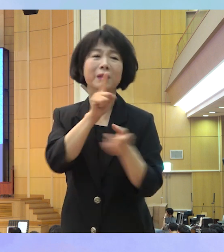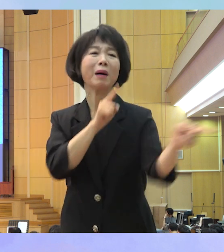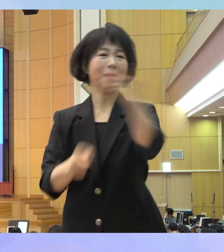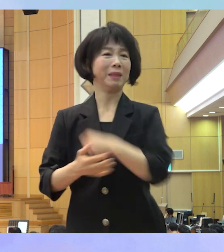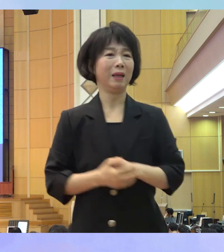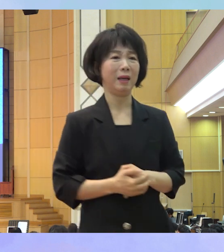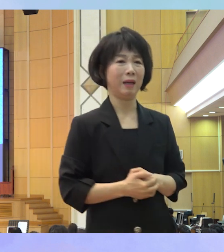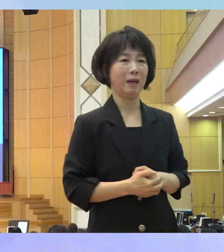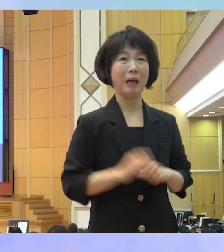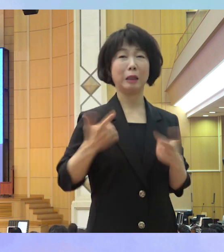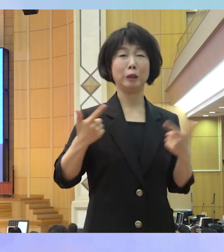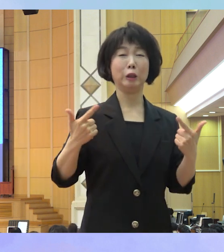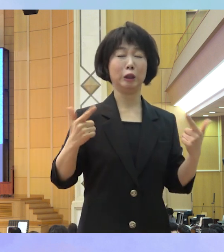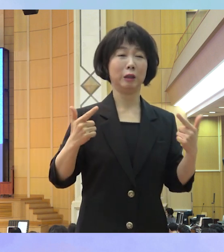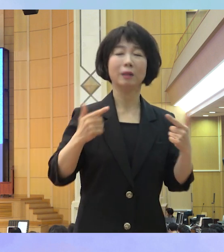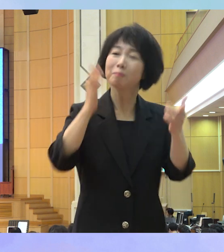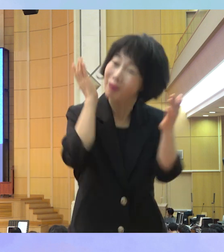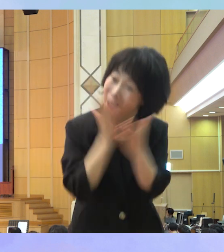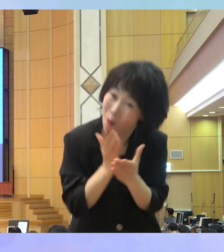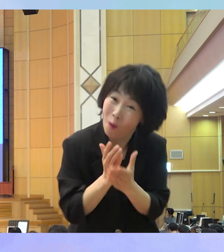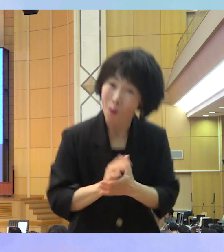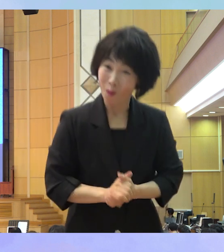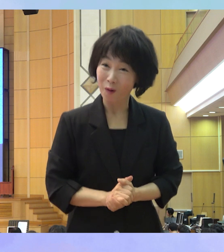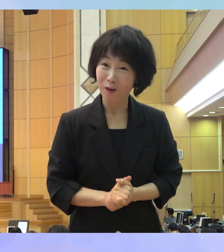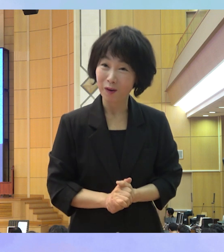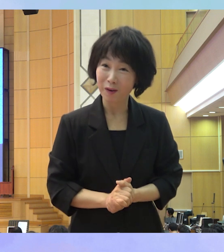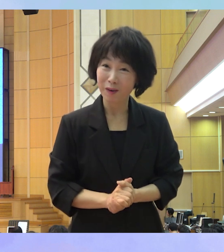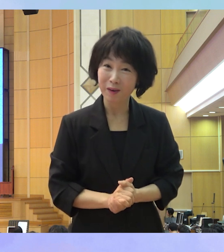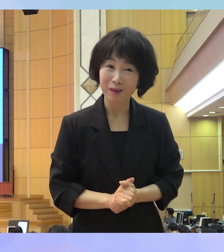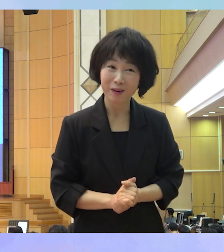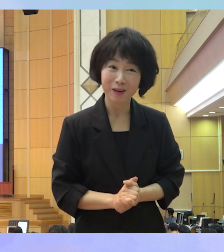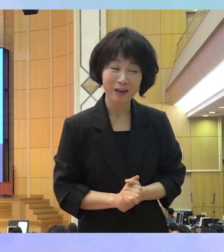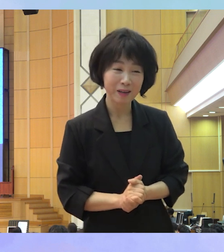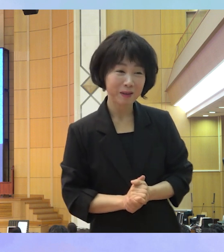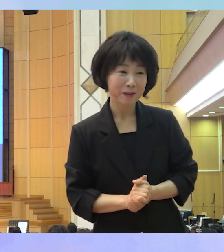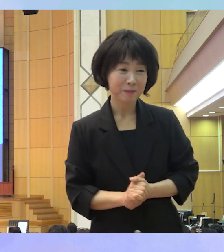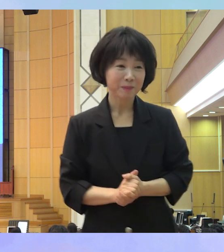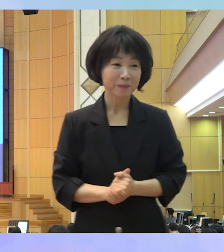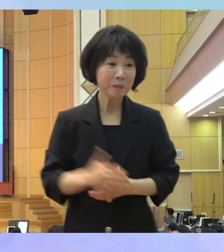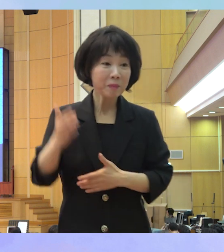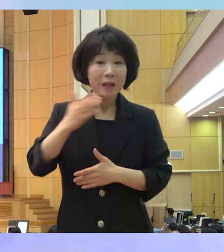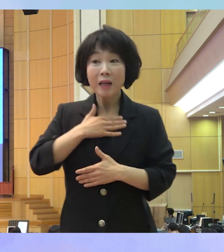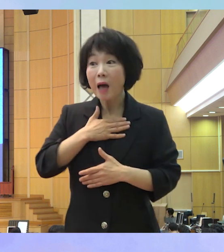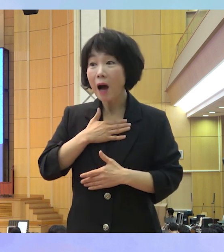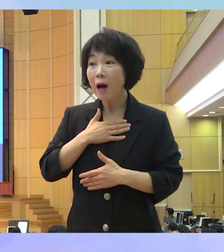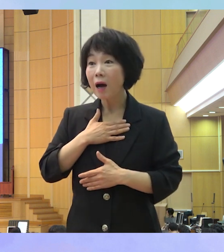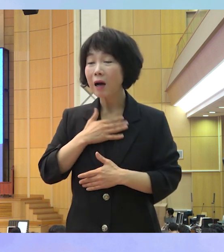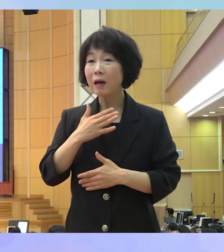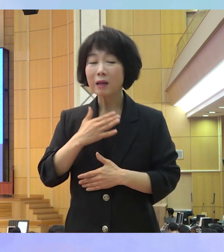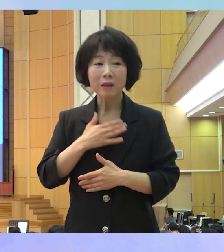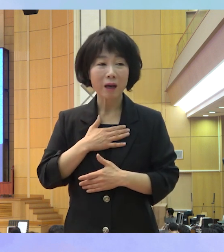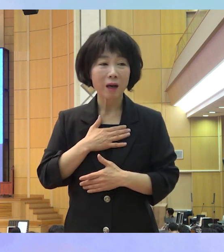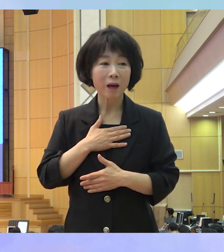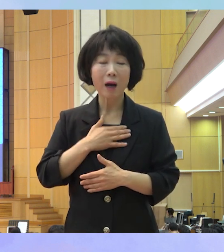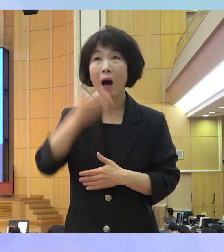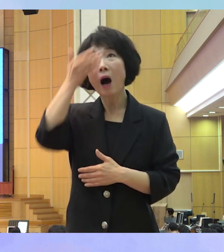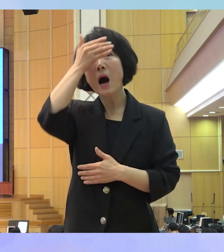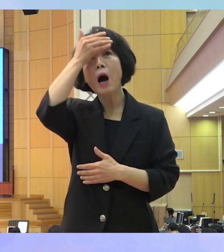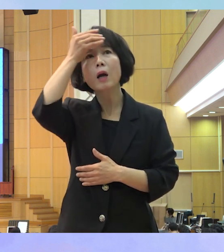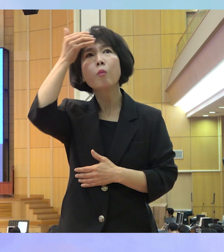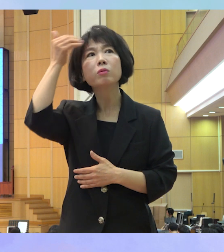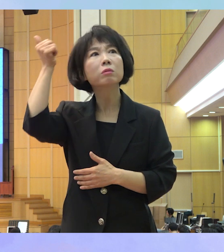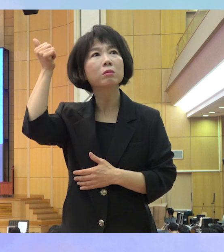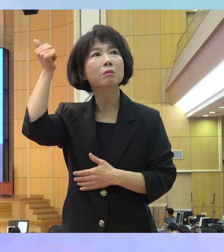없습니다. 태어났을 때부터. 왜냐하면 저희 어머님 아버님 다 이제 아버지들,